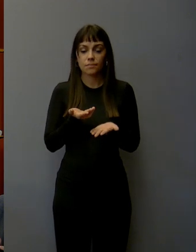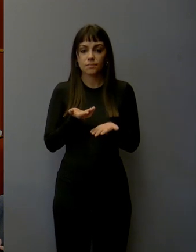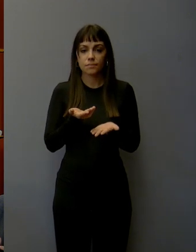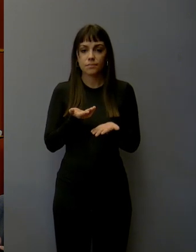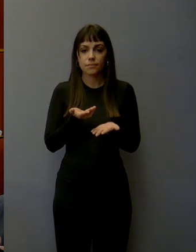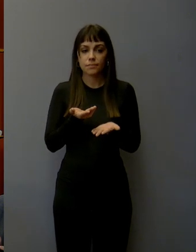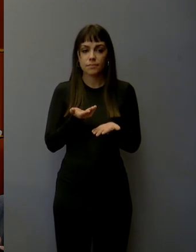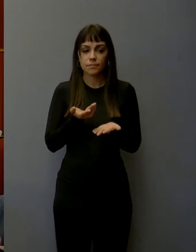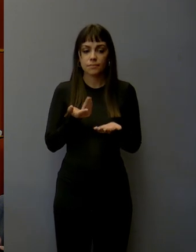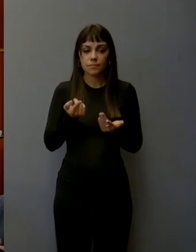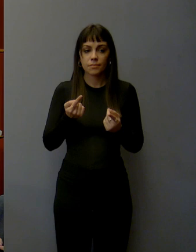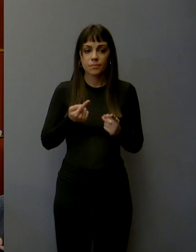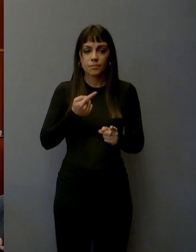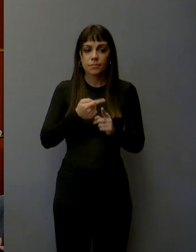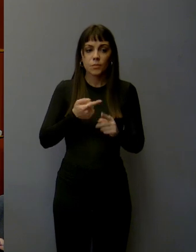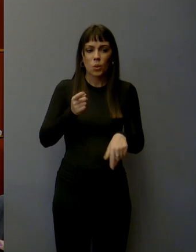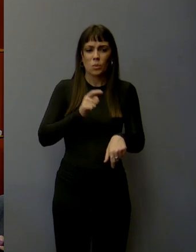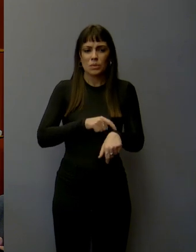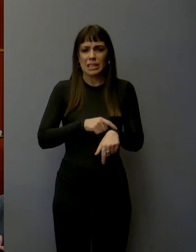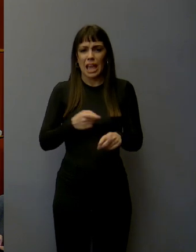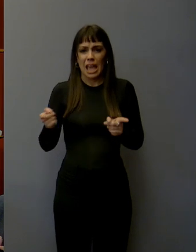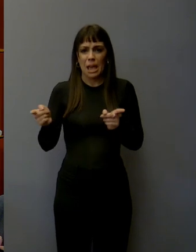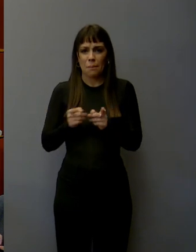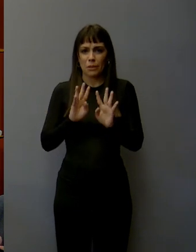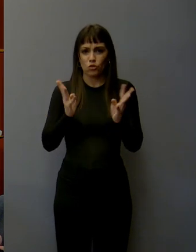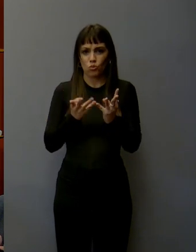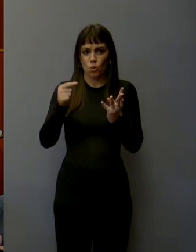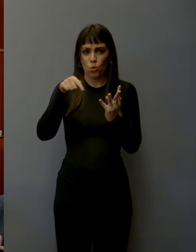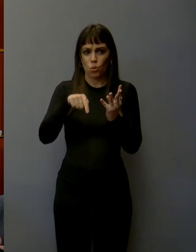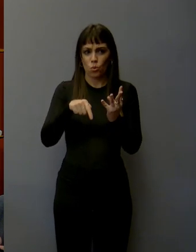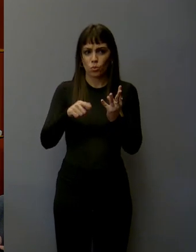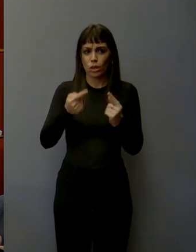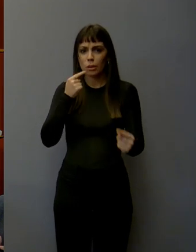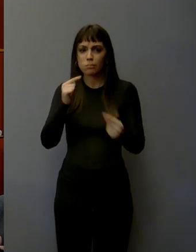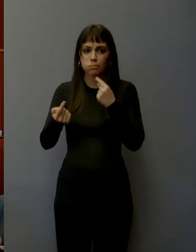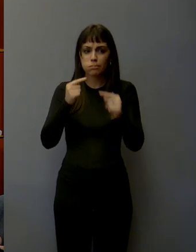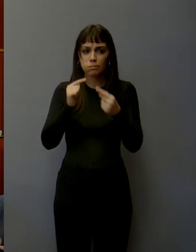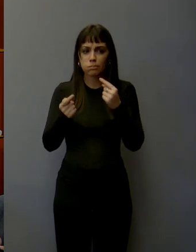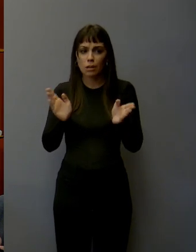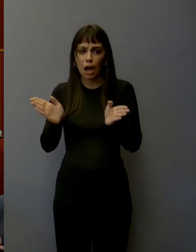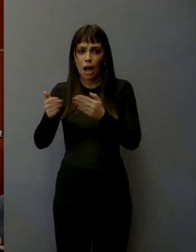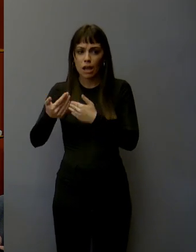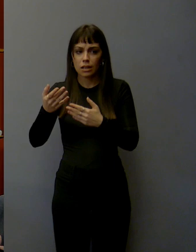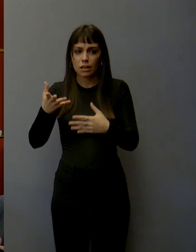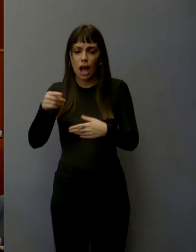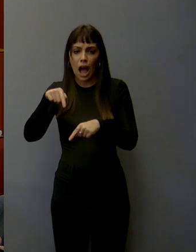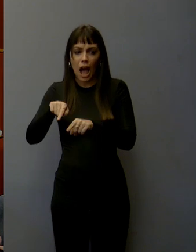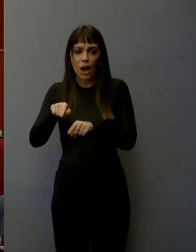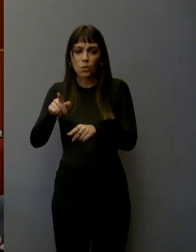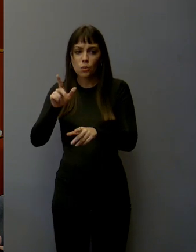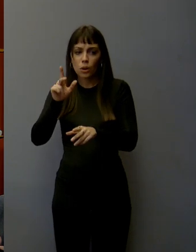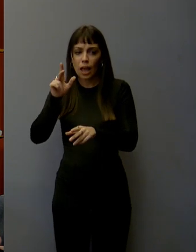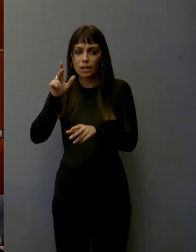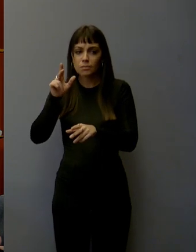contingentamento così forte dei tempi da parte di questa giunta rispetto al lavoro dell'aula perché non è solo la minoranza a non avere